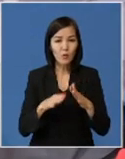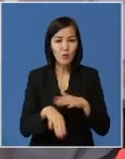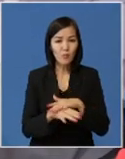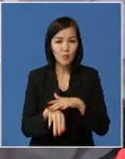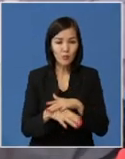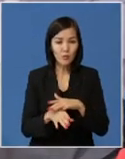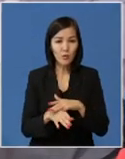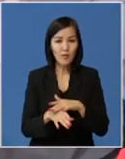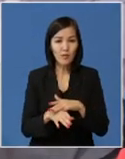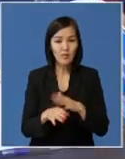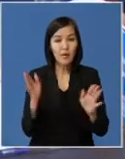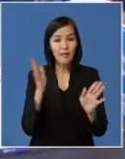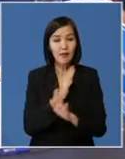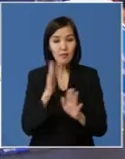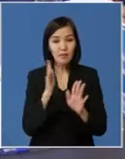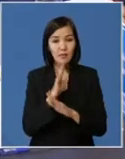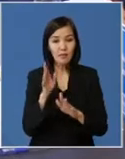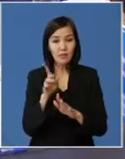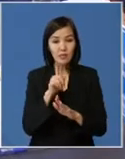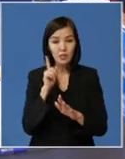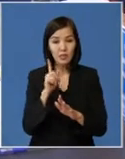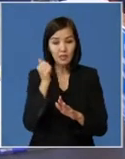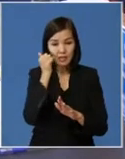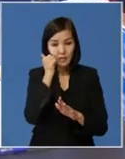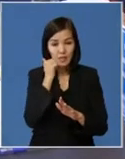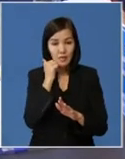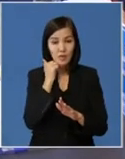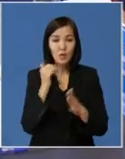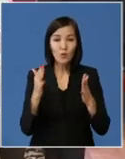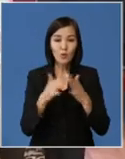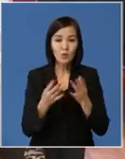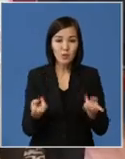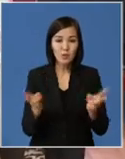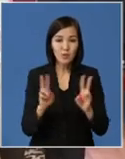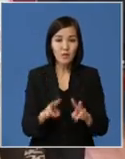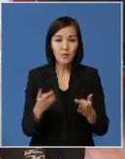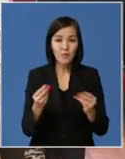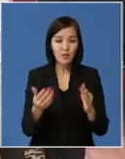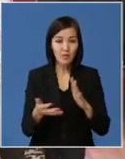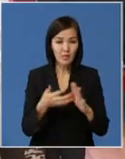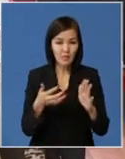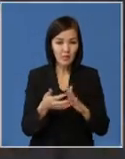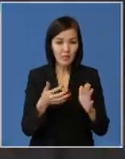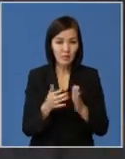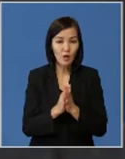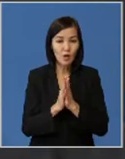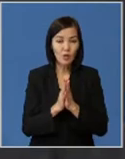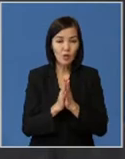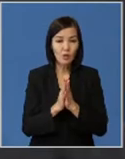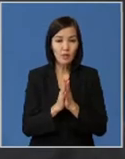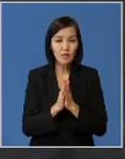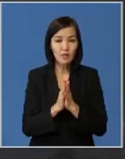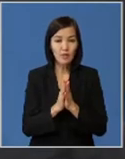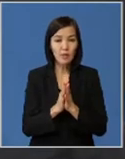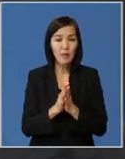Ал кейбірі тағдырдың жазуымен жастары ұлғайғанда жалғыздықтың тауқыметін тартып, ақшадан тарығып жүр. Өтініш айтып келгендердің бірде